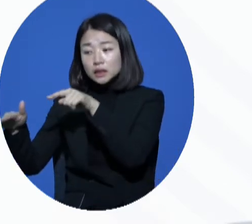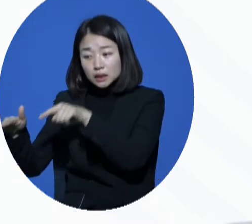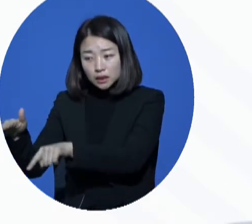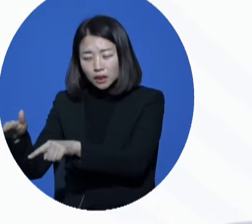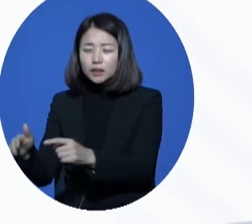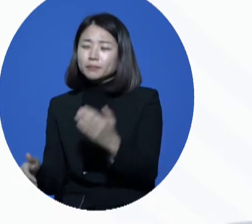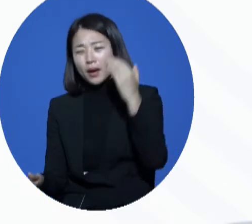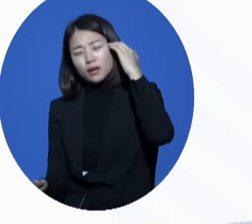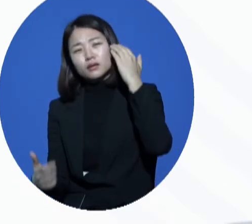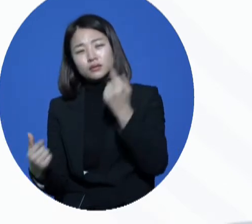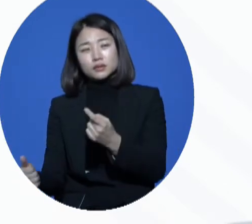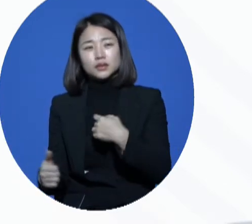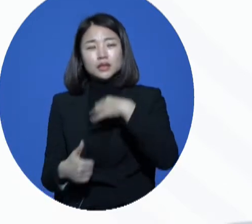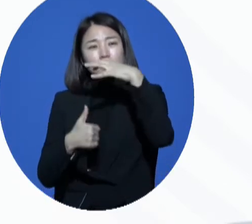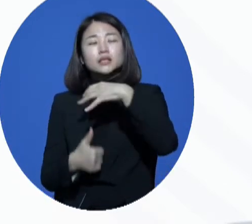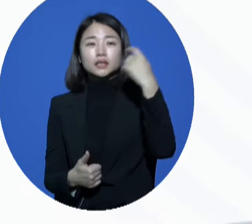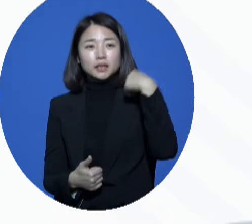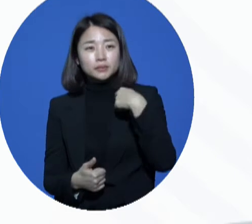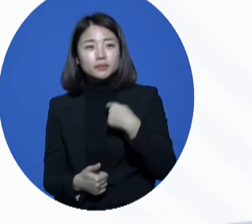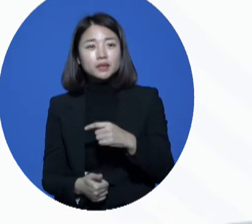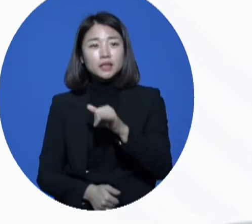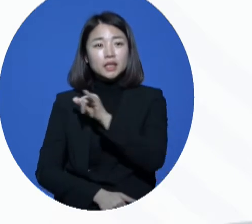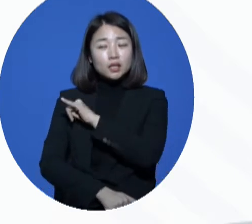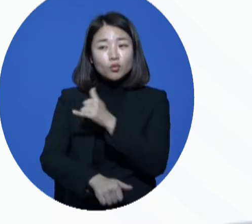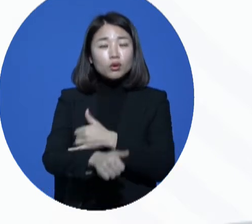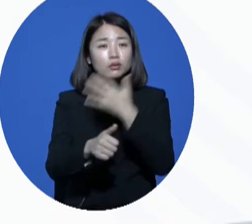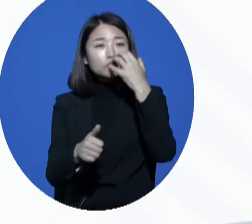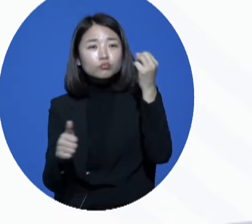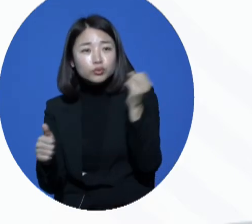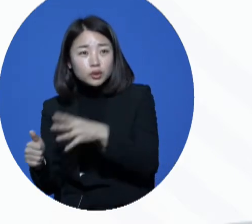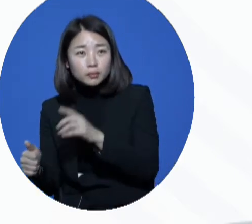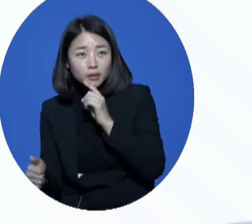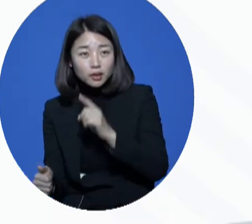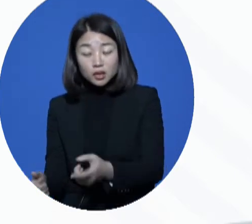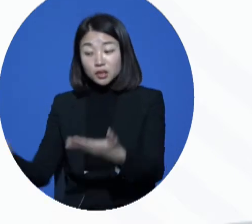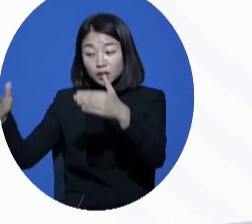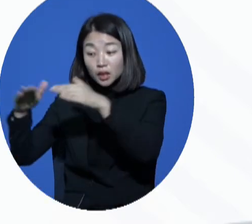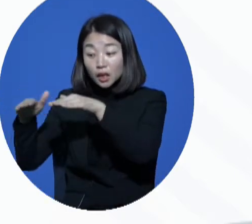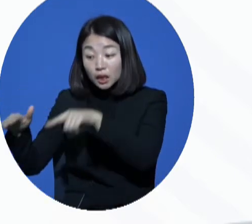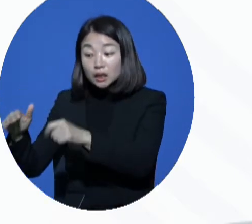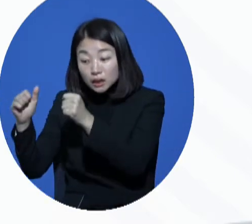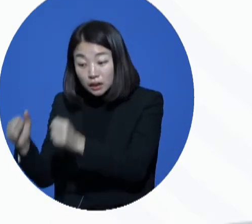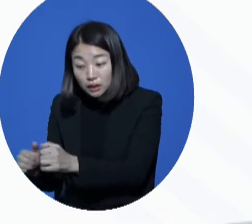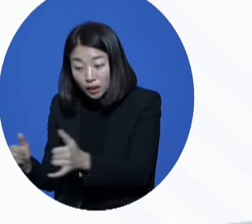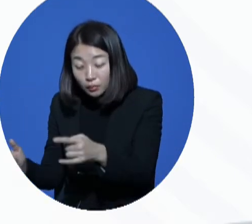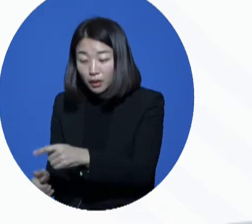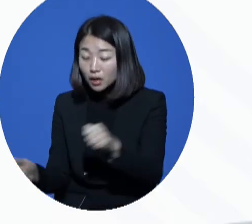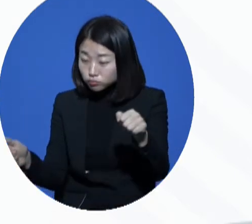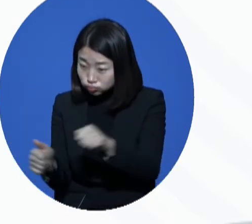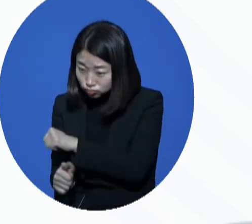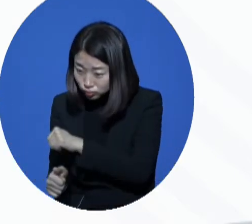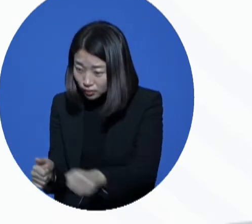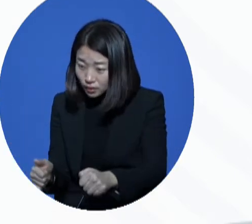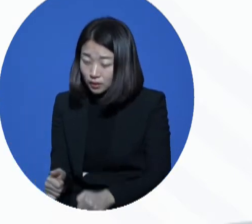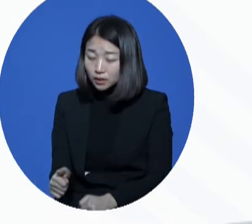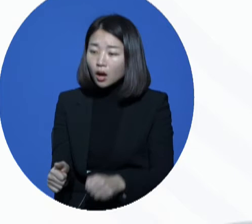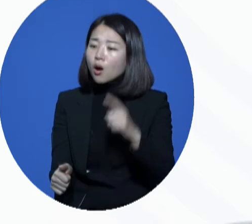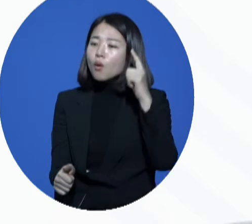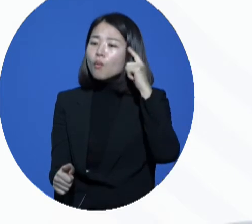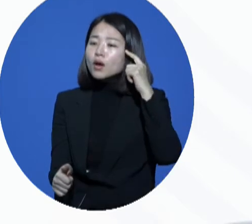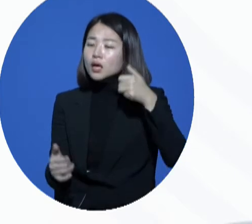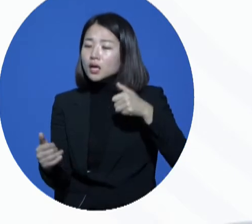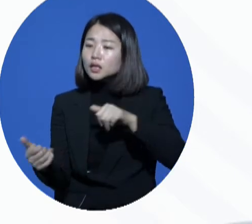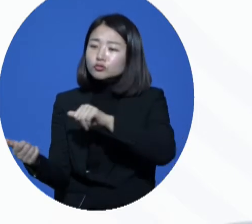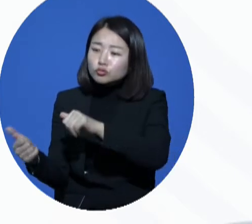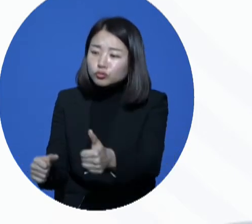설명하려고 하기보다는 보호해야 될 사람들을 왜 구타했어? 왜 사망에 이르게 했어? 이 질문 이상을 벗어나지 못하게 하는 것이